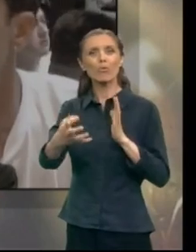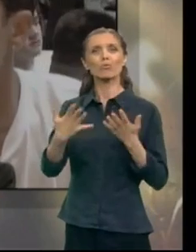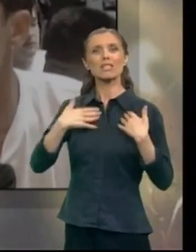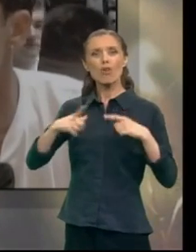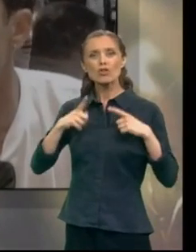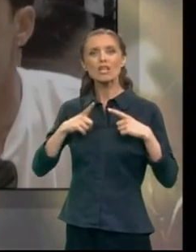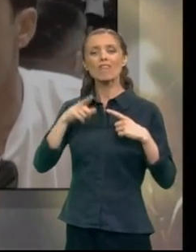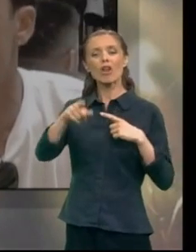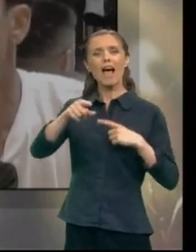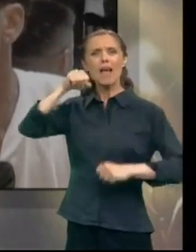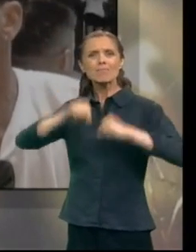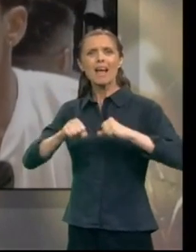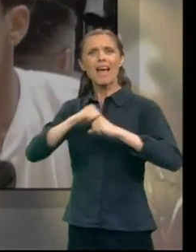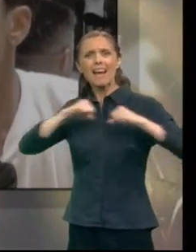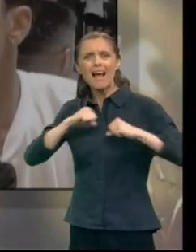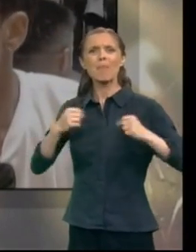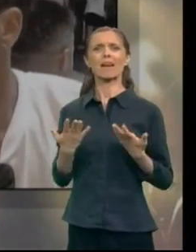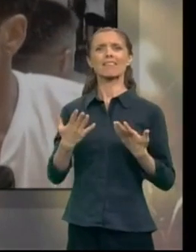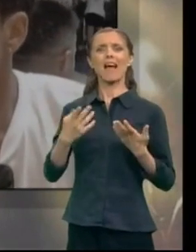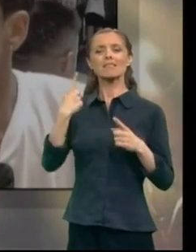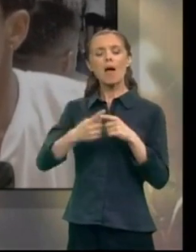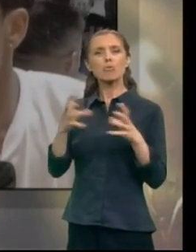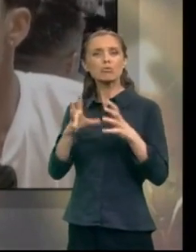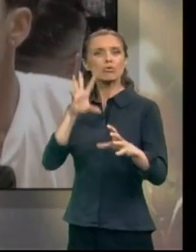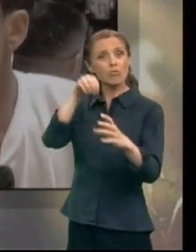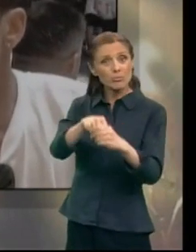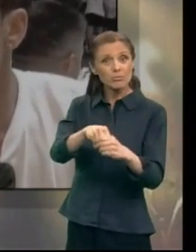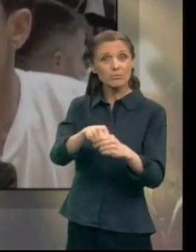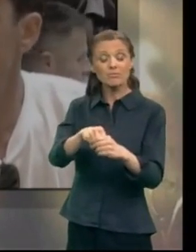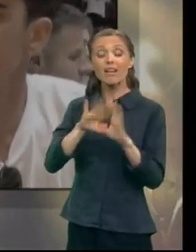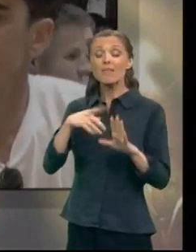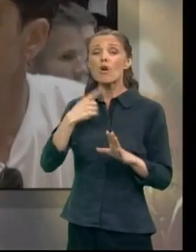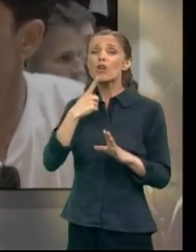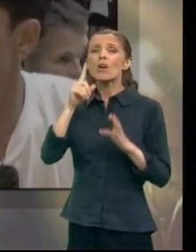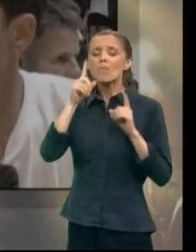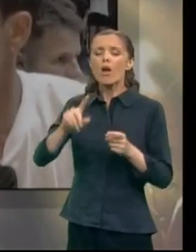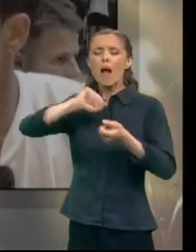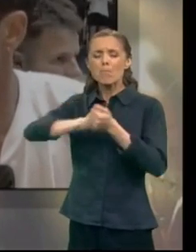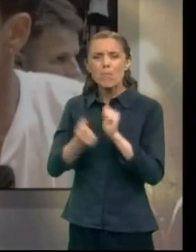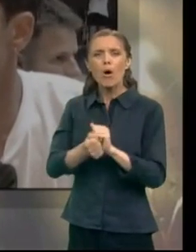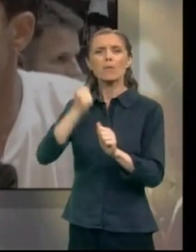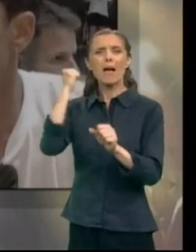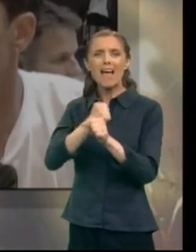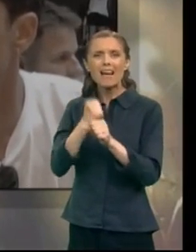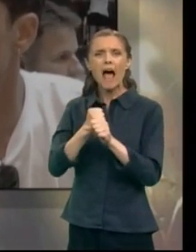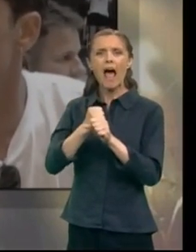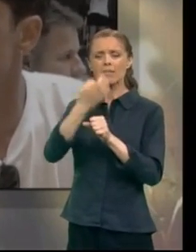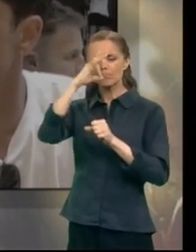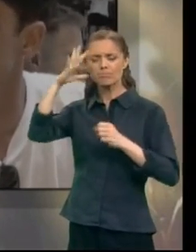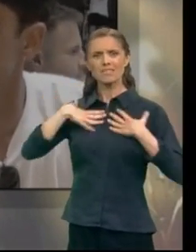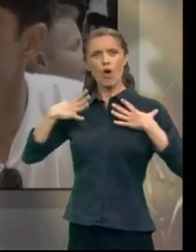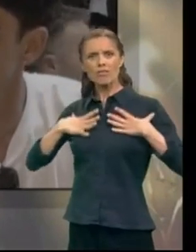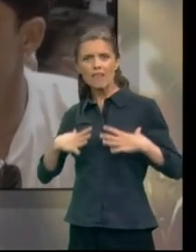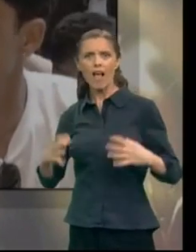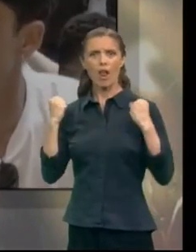rehabilitaciju i socijalizaciju i kažem, samo borba i rad na svom telu može nas